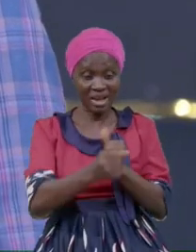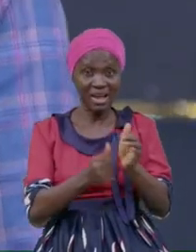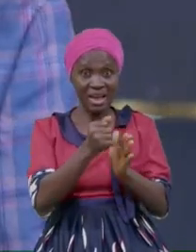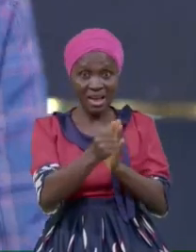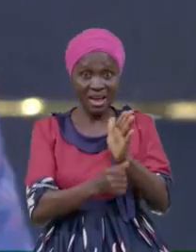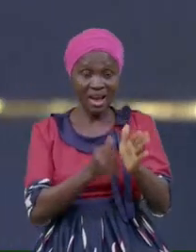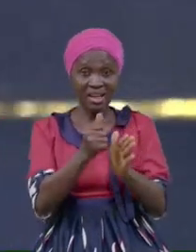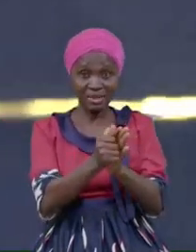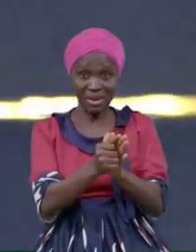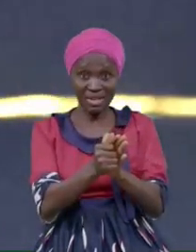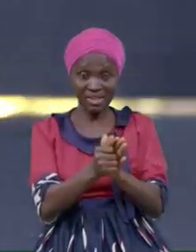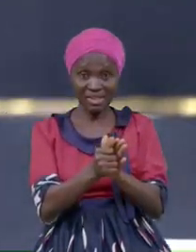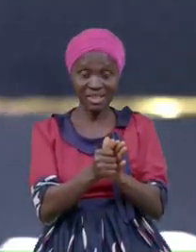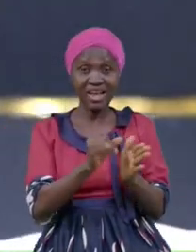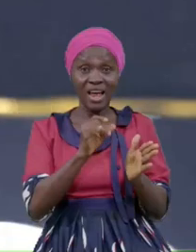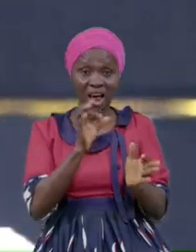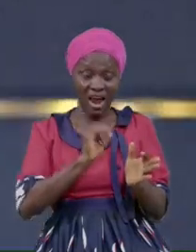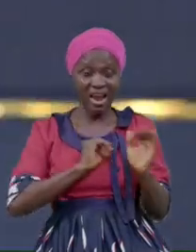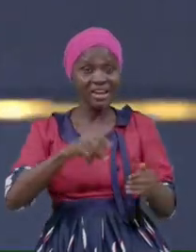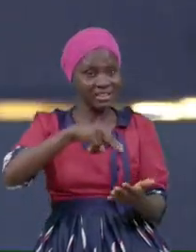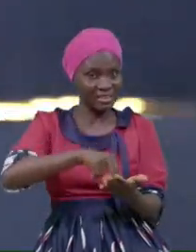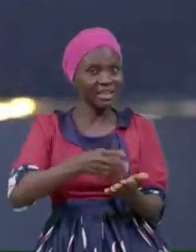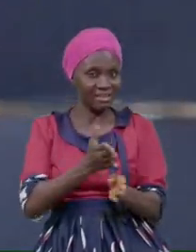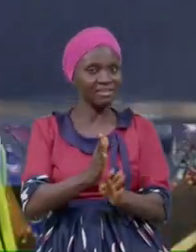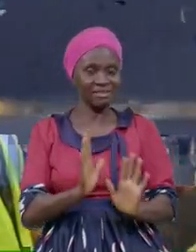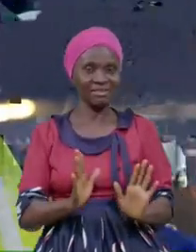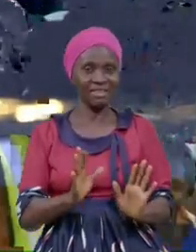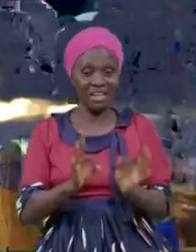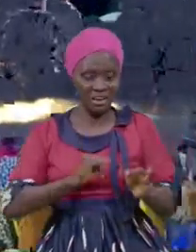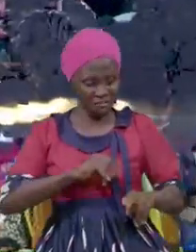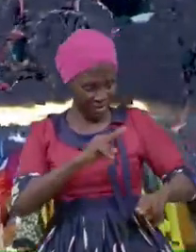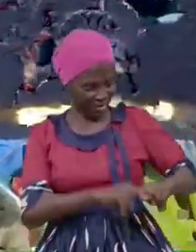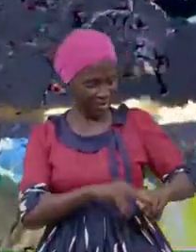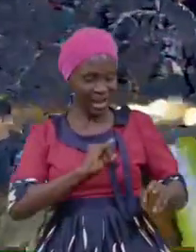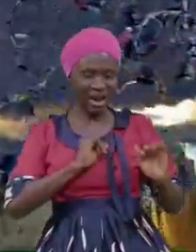debout longtemps plus que toi. Hein? Si tu veux t'asseoir, je peux me lever.